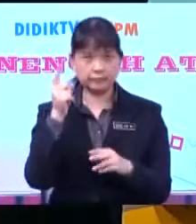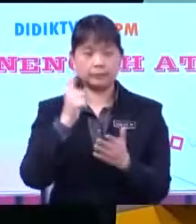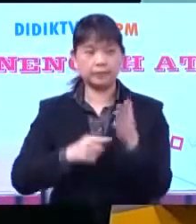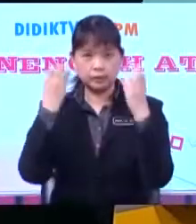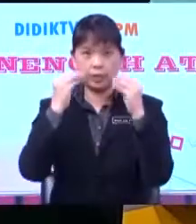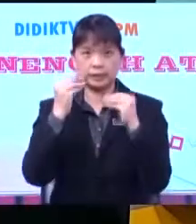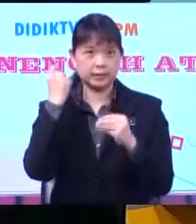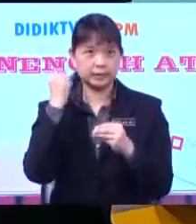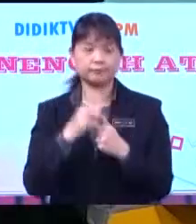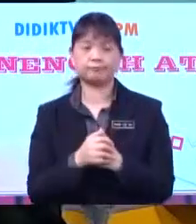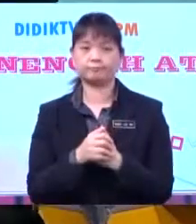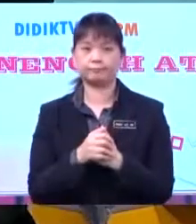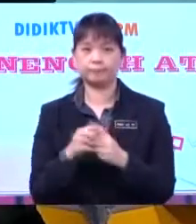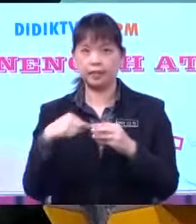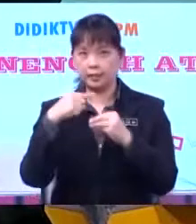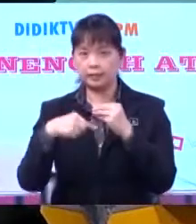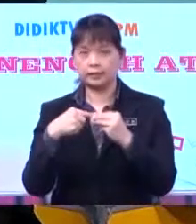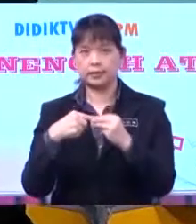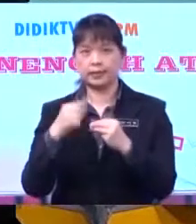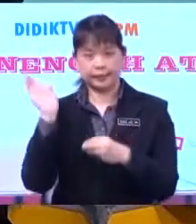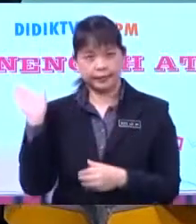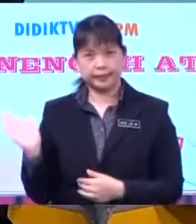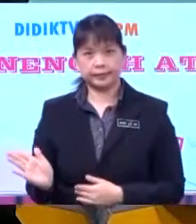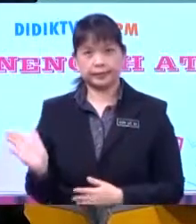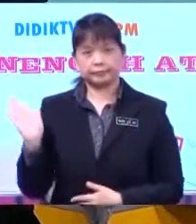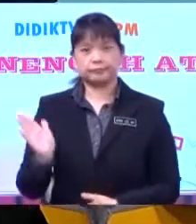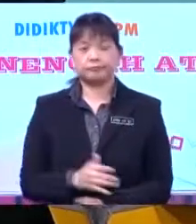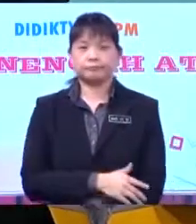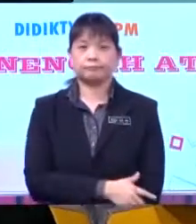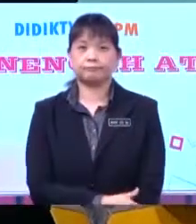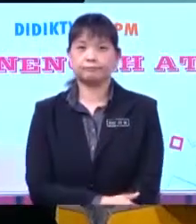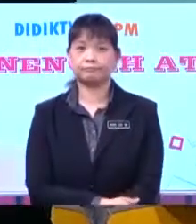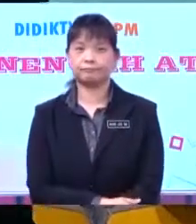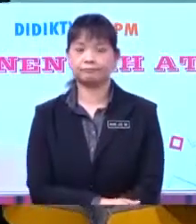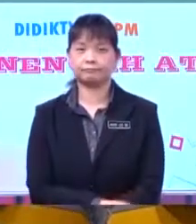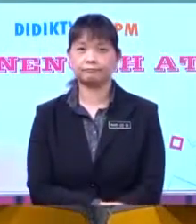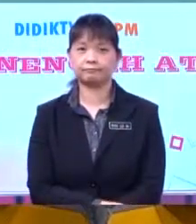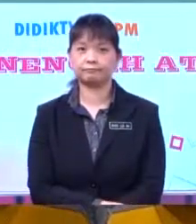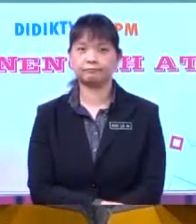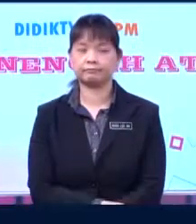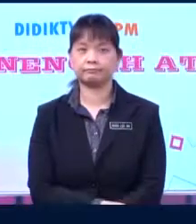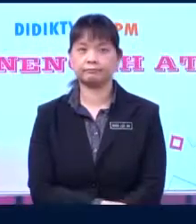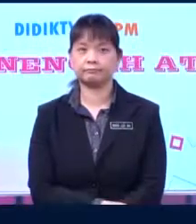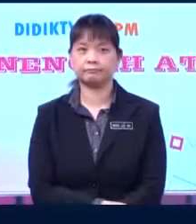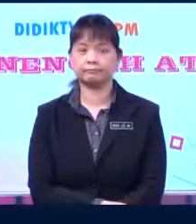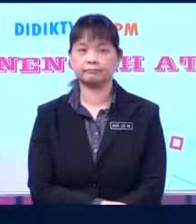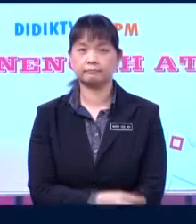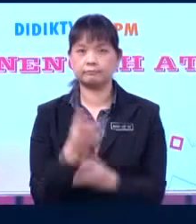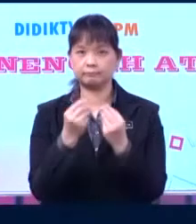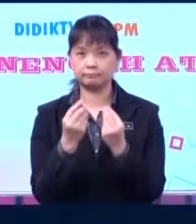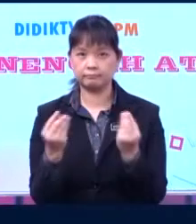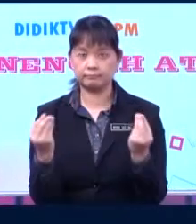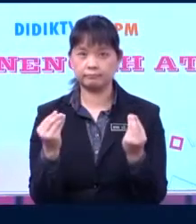Oke tentang ini atas kasur apo carikiu yaitu Jakarta itu tanah